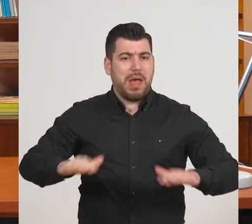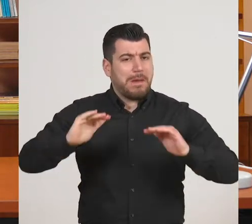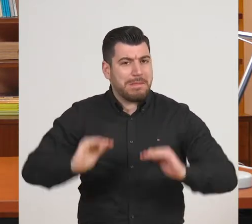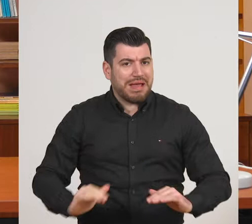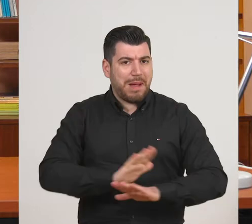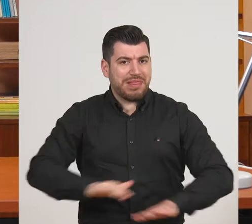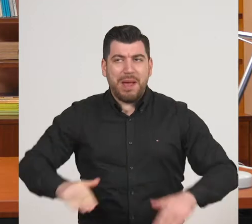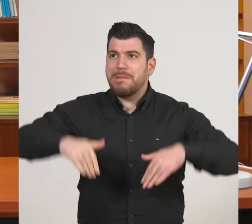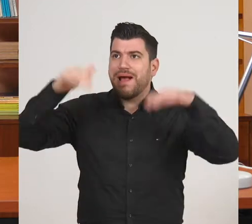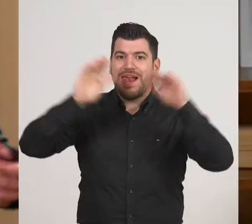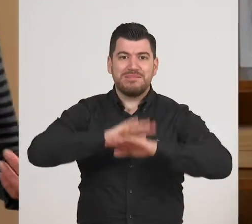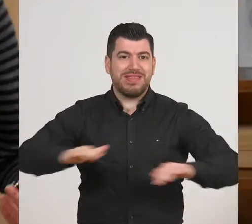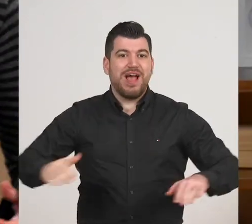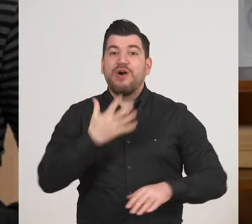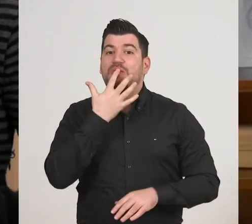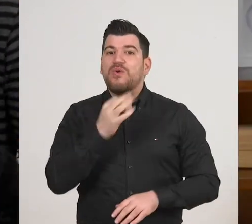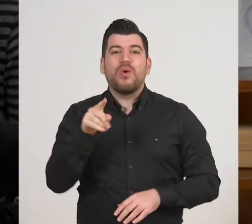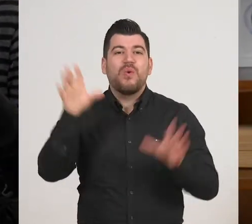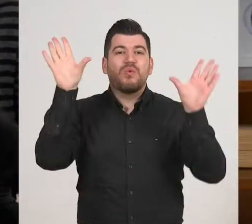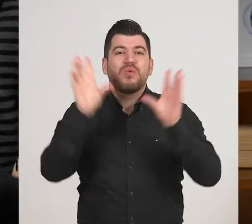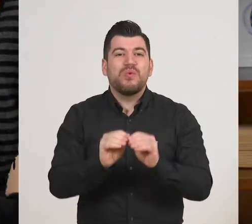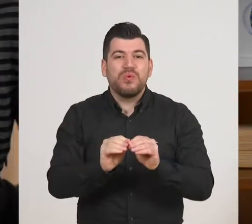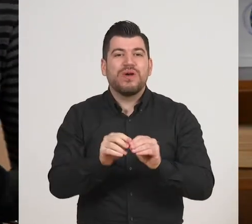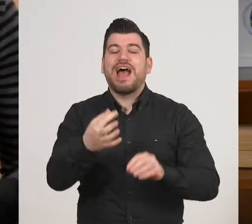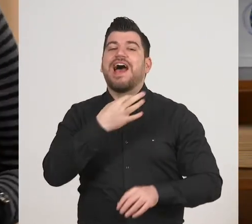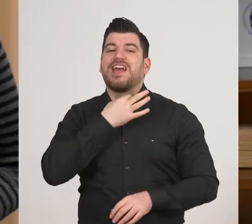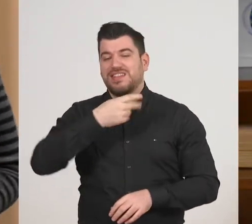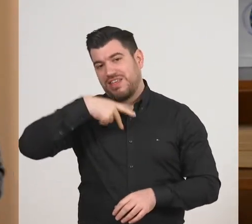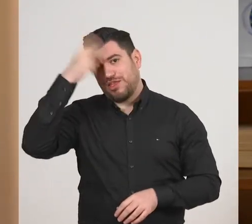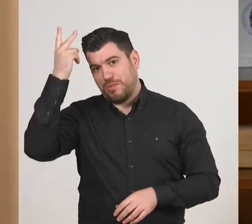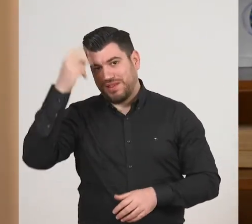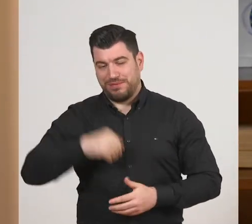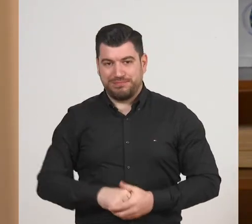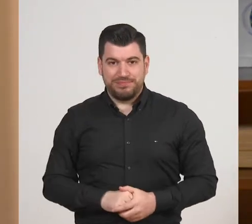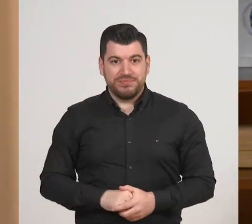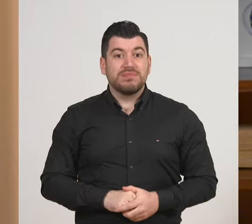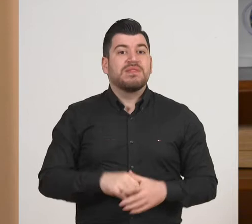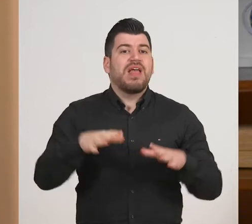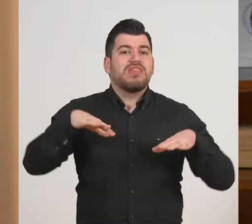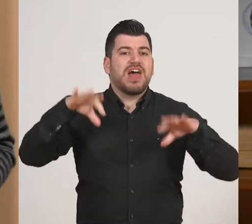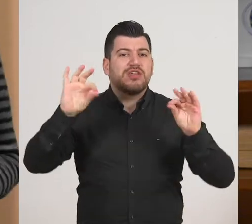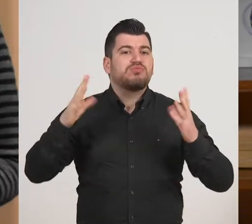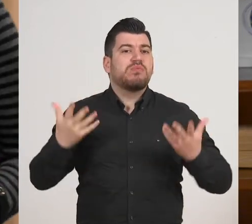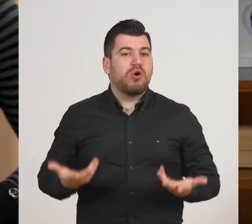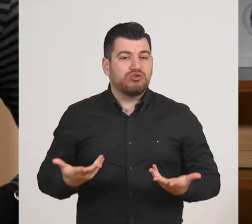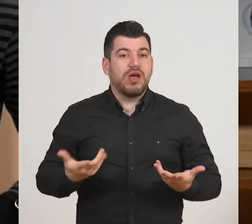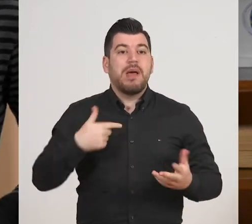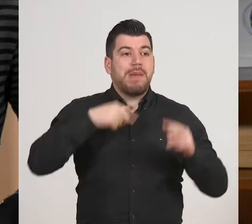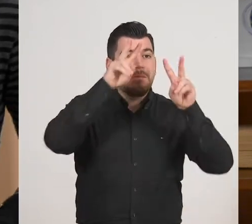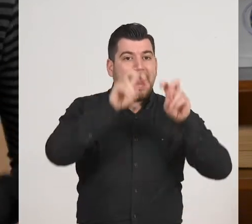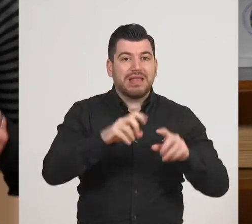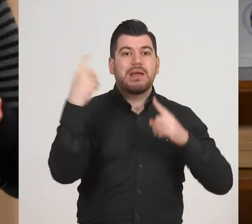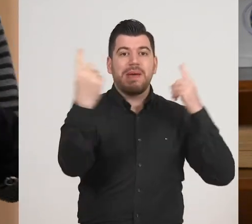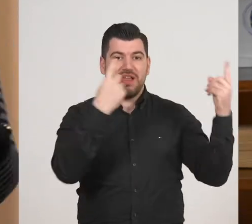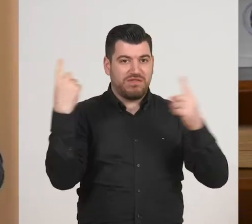μικροί και πιο μεγάλοι, γιατί έχει να κάνει με τις ανάγκες και τα δικαιώματα. Θα ξεκινήσουμε δηλαδή με μελέτη